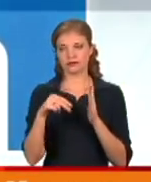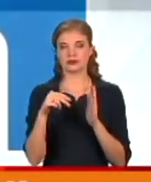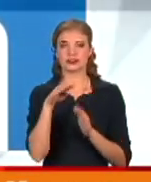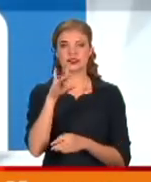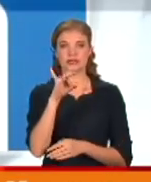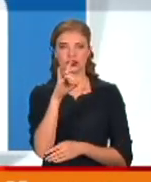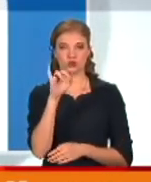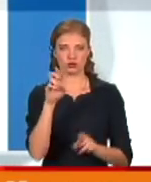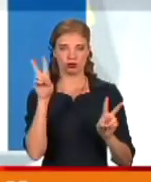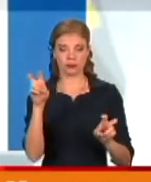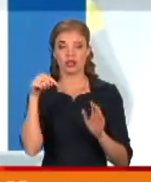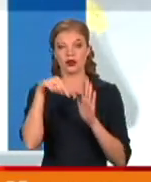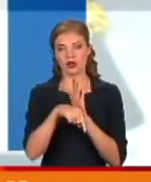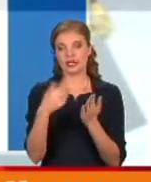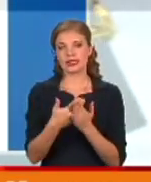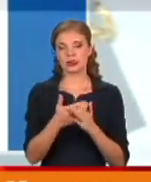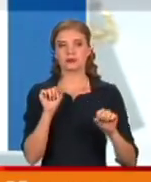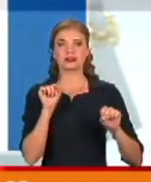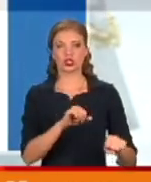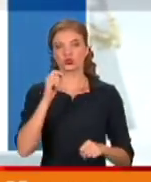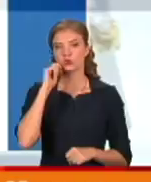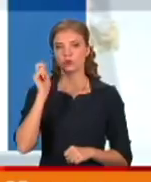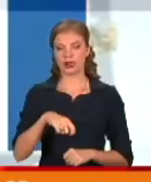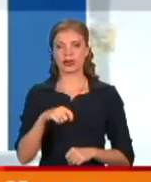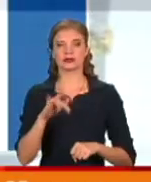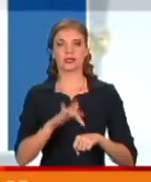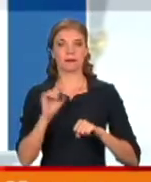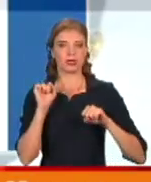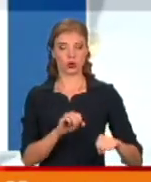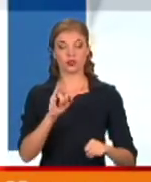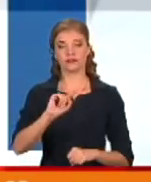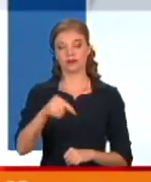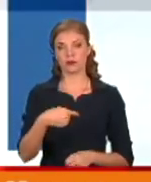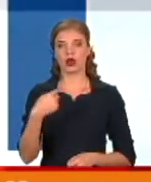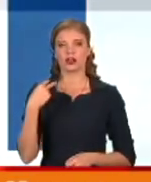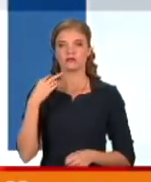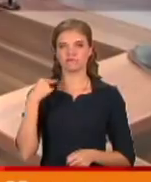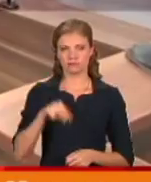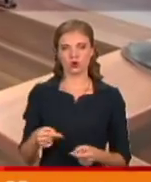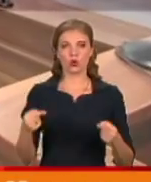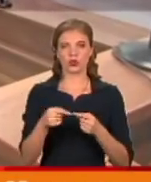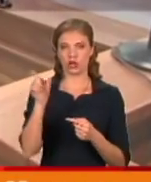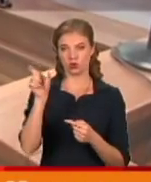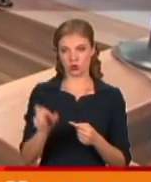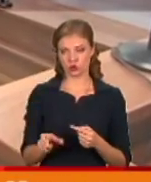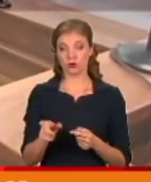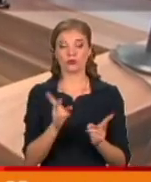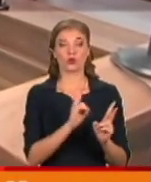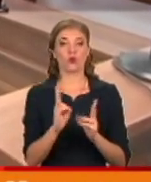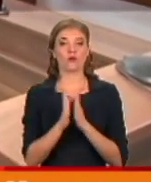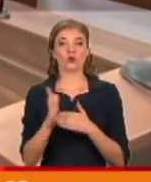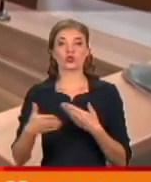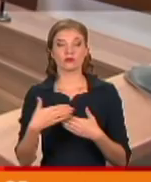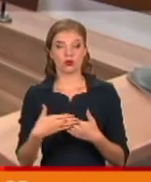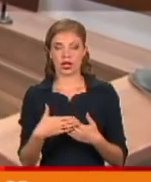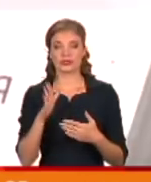символічно – тризуб. У тексті він нібито захищає українських патріотів і вимагає засудити конкретну особу. Кого просить